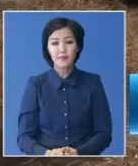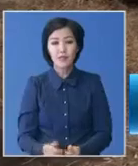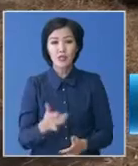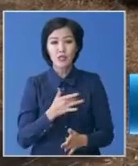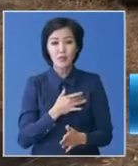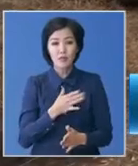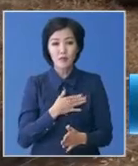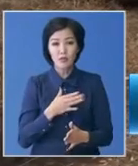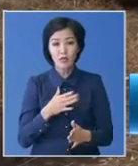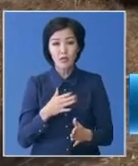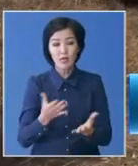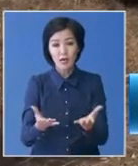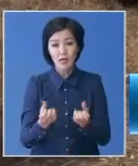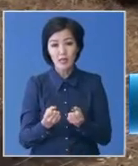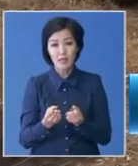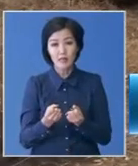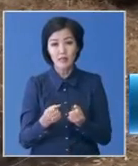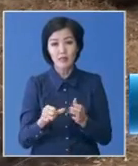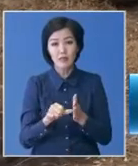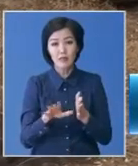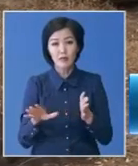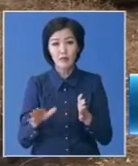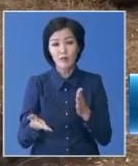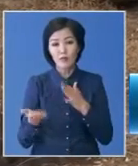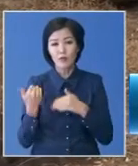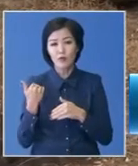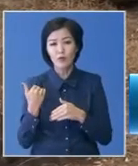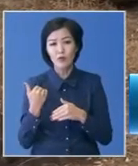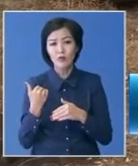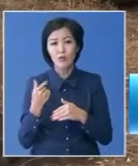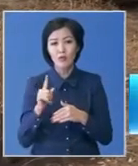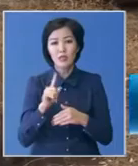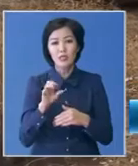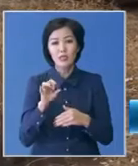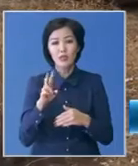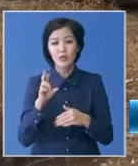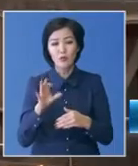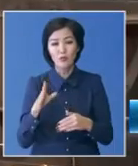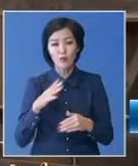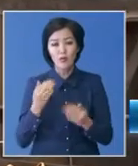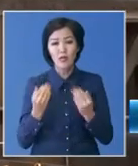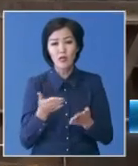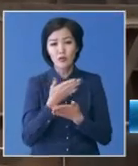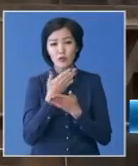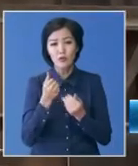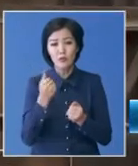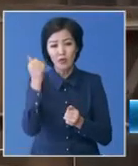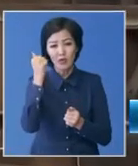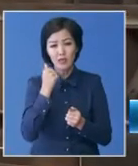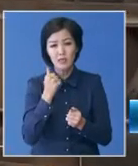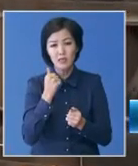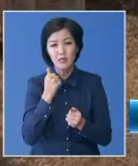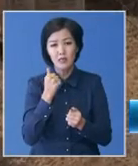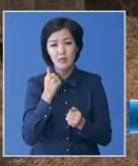меншікке алынған не ғой? Бұрынғы заказерно, қазір енді ол заказерно жоқ. Сондықтан мынада енді иесі қалып тұр. Жолдарын